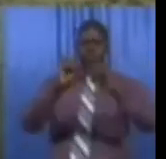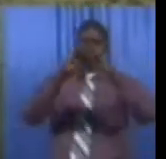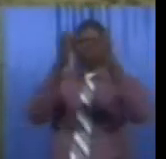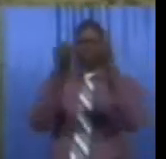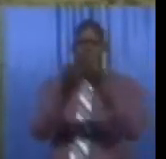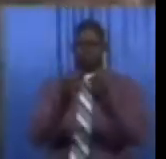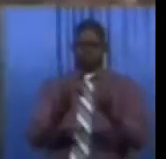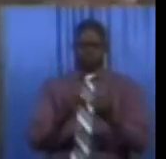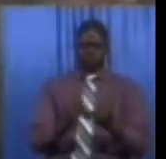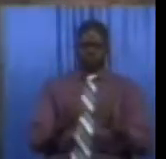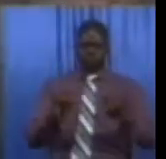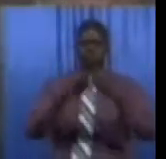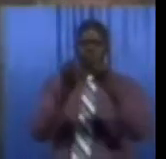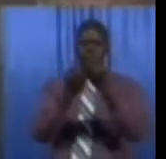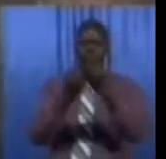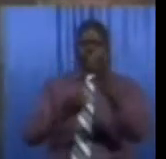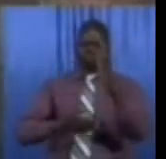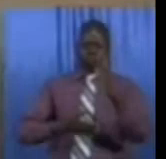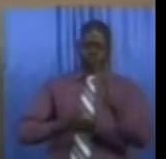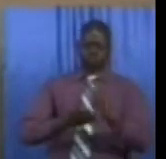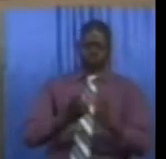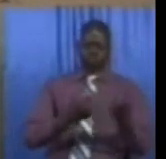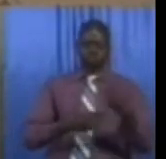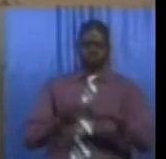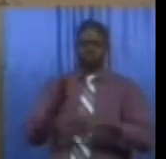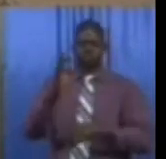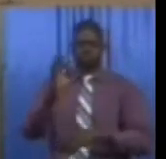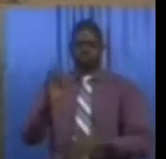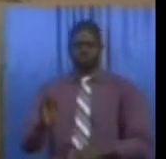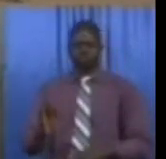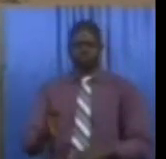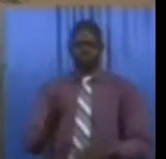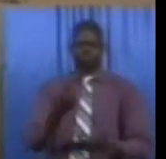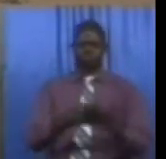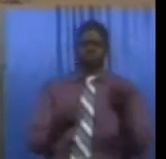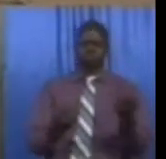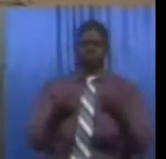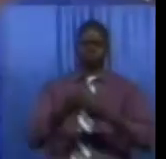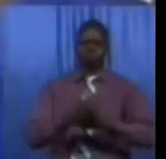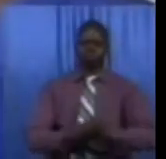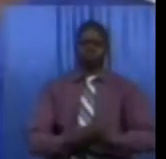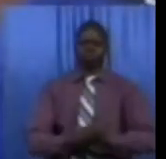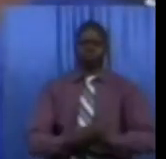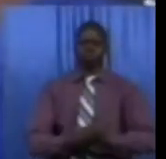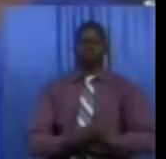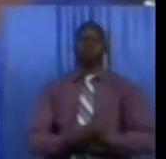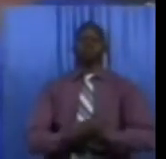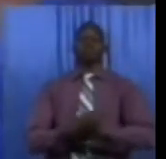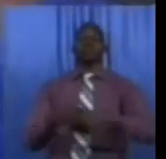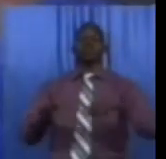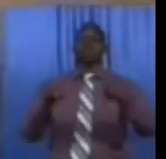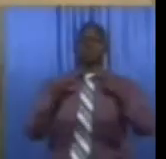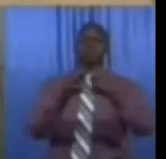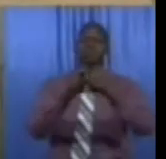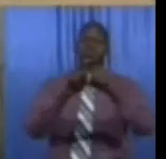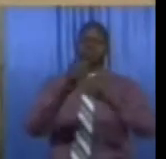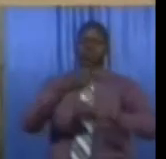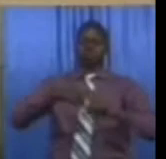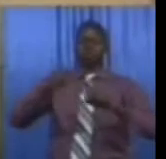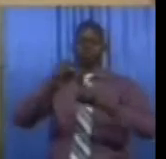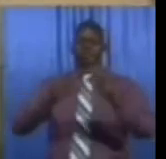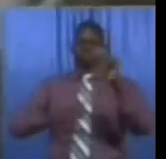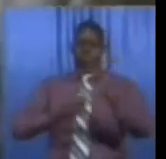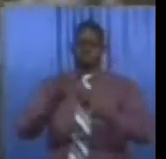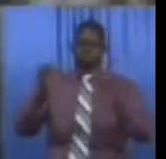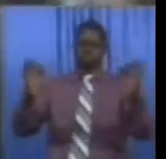dernière vague a regagné la mère patrie il y a de cela quelques jours. En pareille circonstance, en plus des